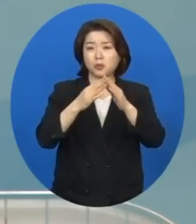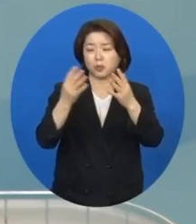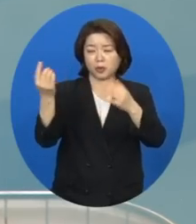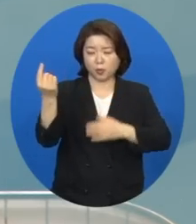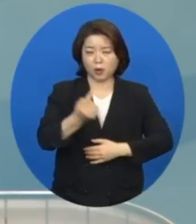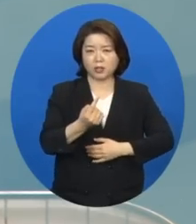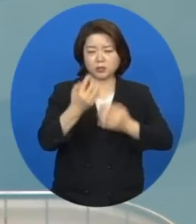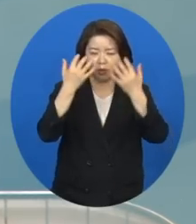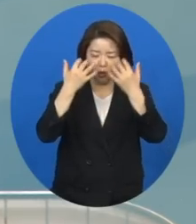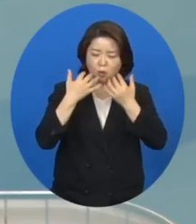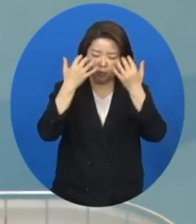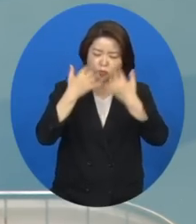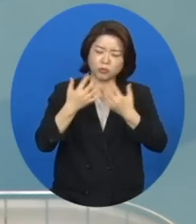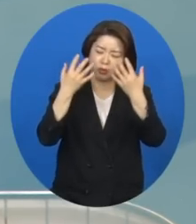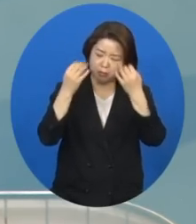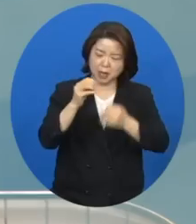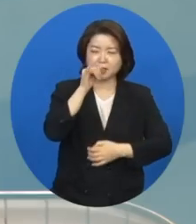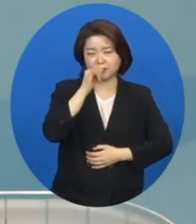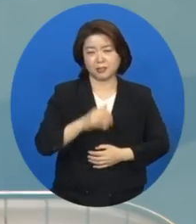울었어요.